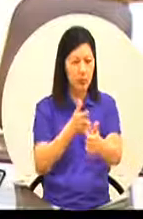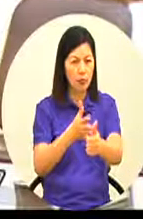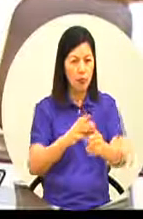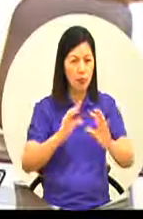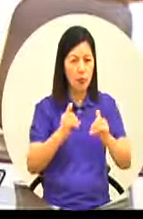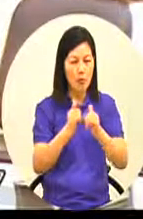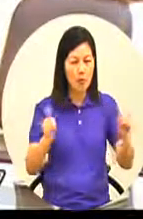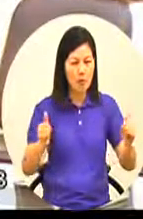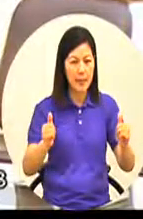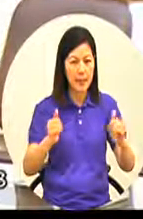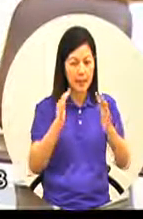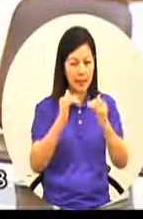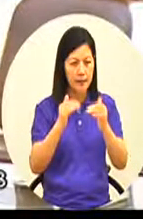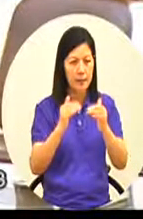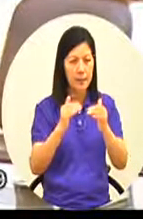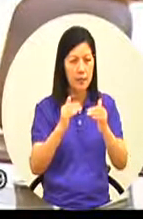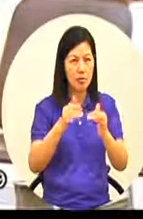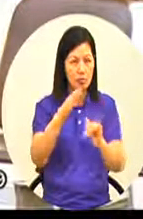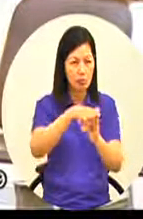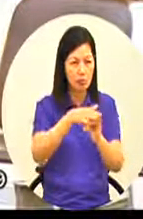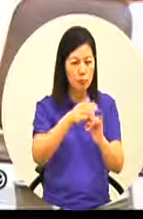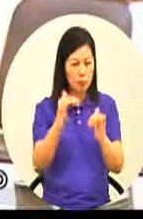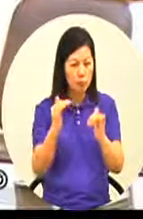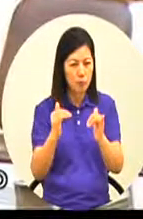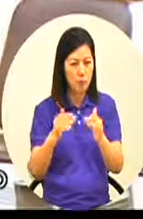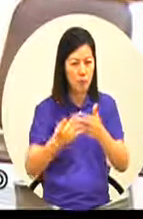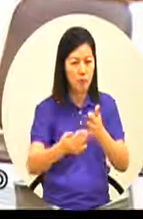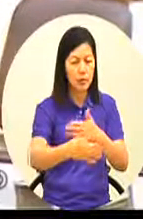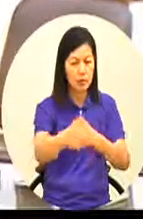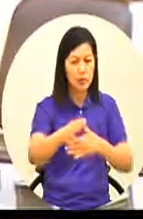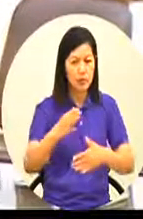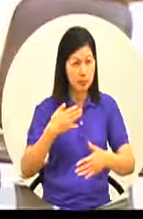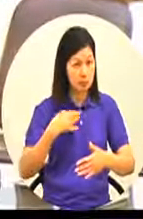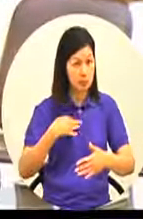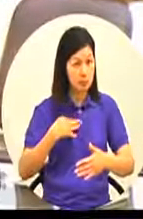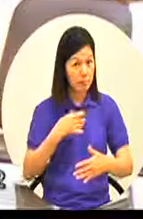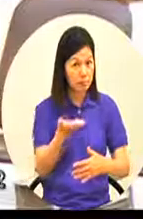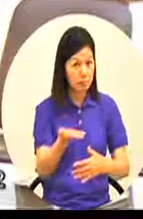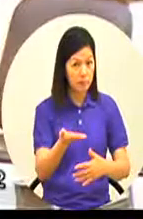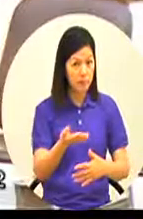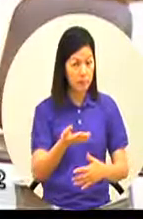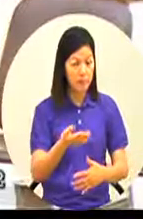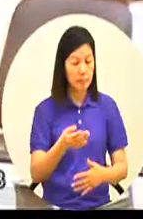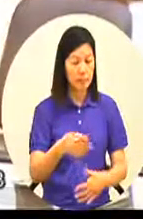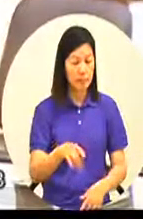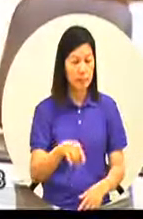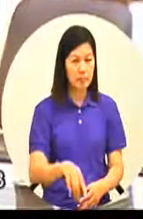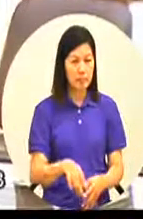民礼仪奠礼仪式的流程吗？请回答。针对这个问题，请回答。